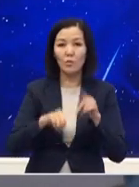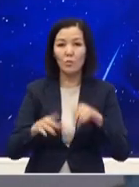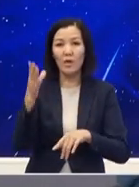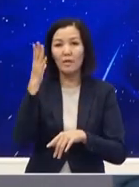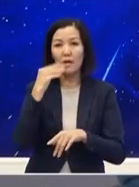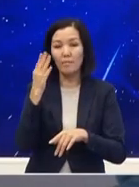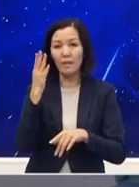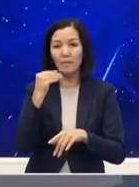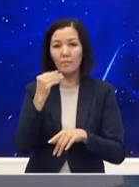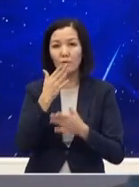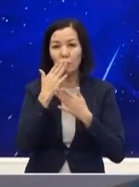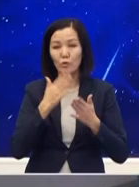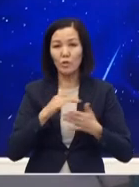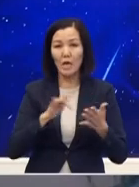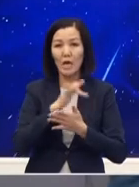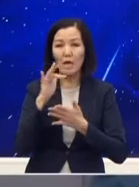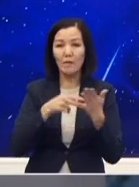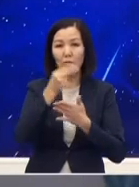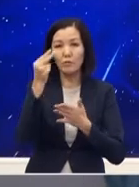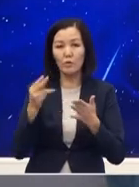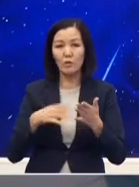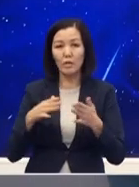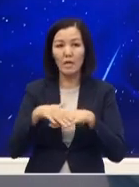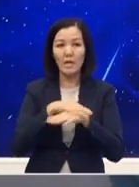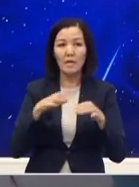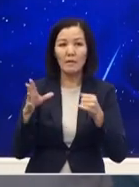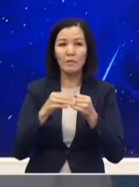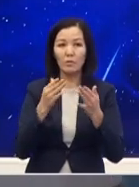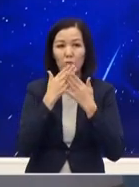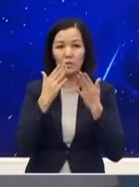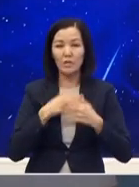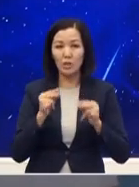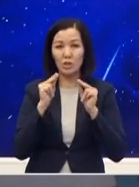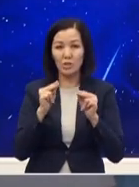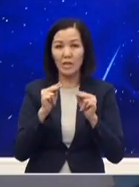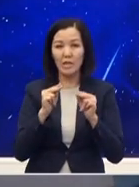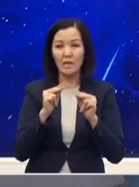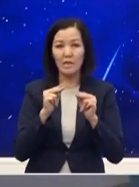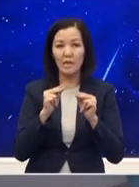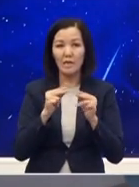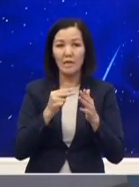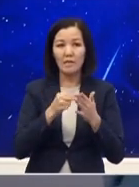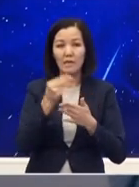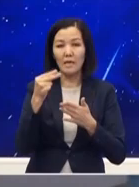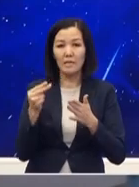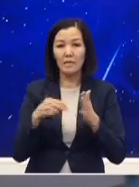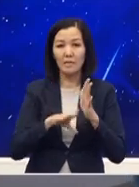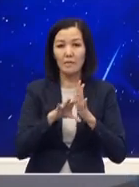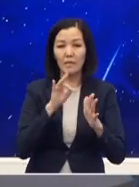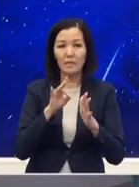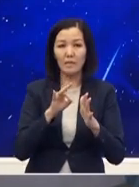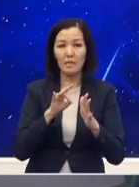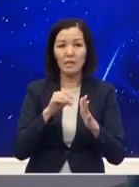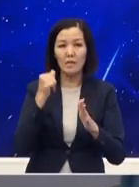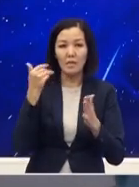перзенттік махаббатыммен суреттеген едім. Елге, жерге деген сүйіспеншілігім шынайы шыққан секілді. Еңбегім еленіпті. Жеңімпаздарды марапаттау жаңа